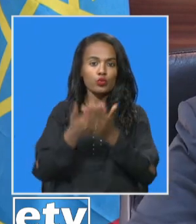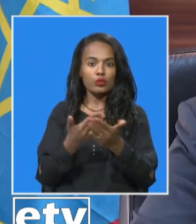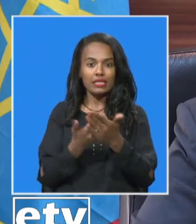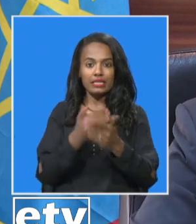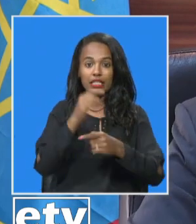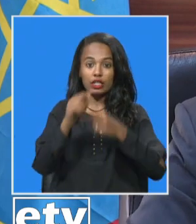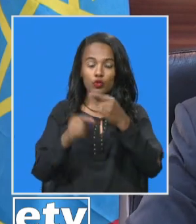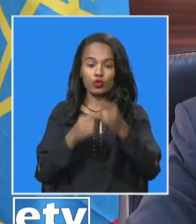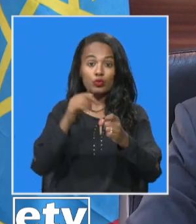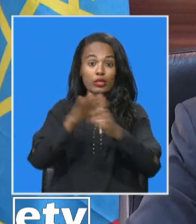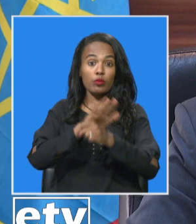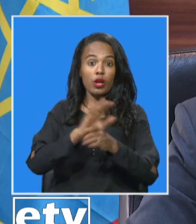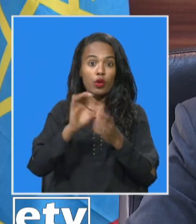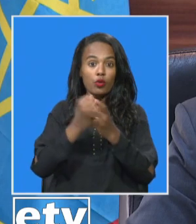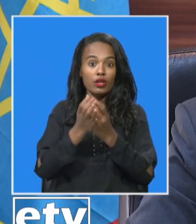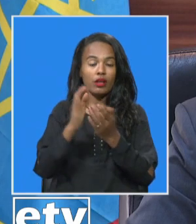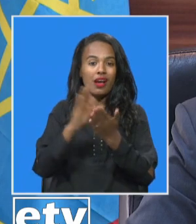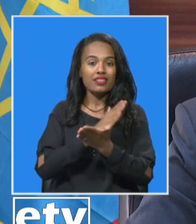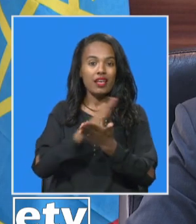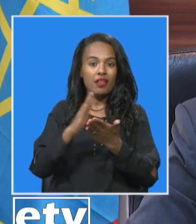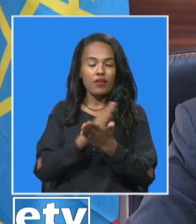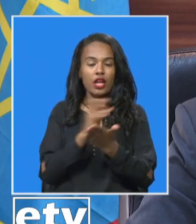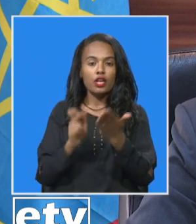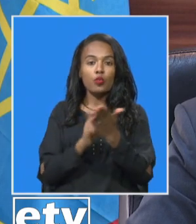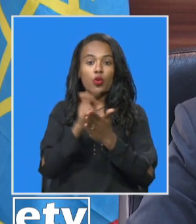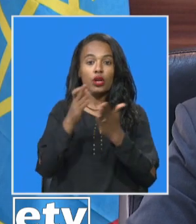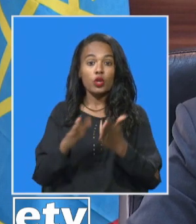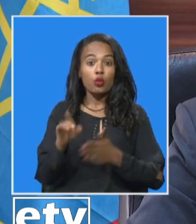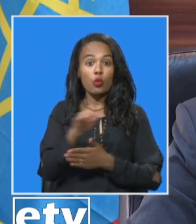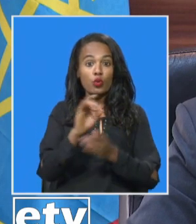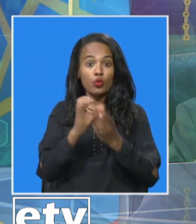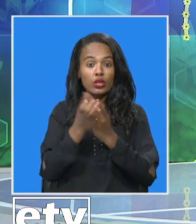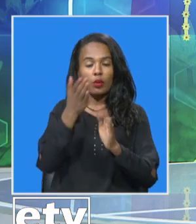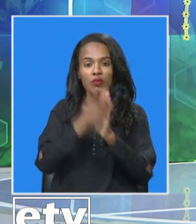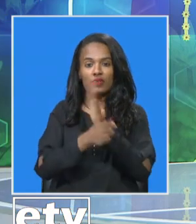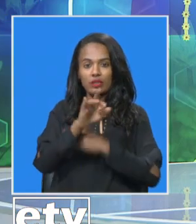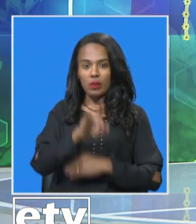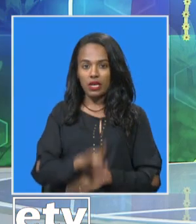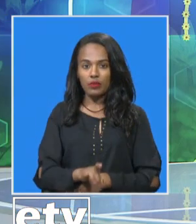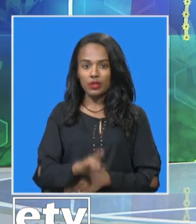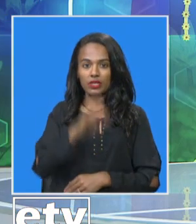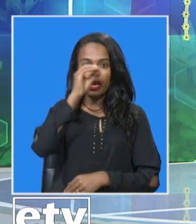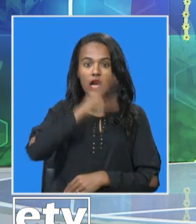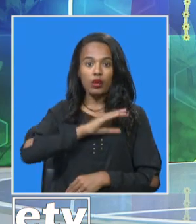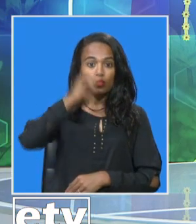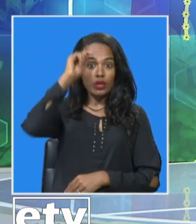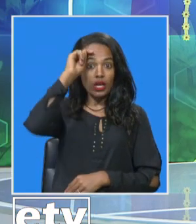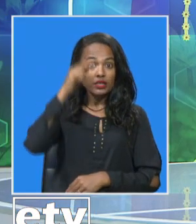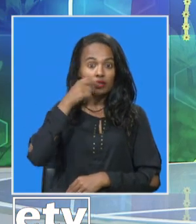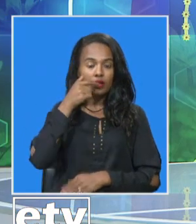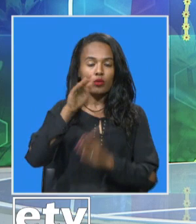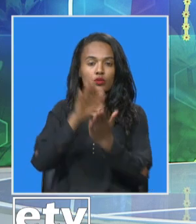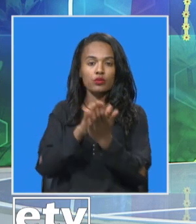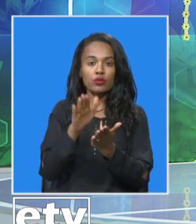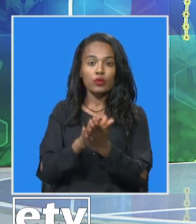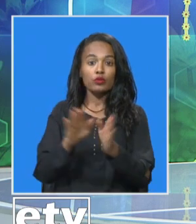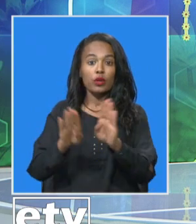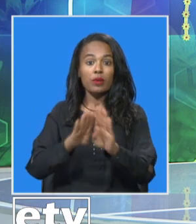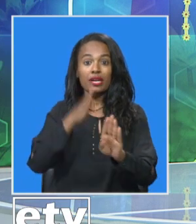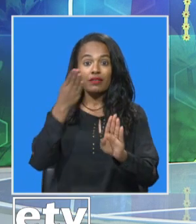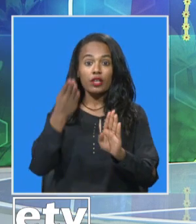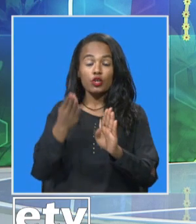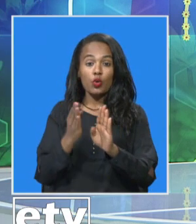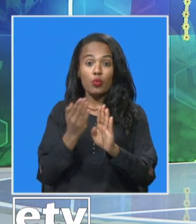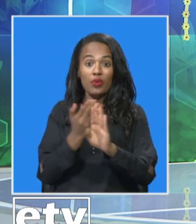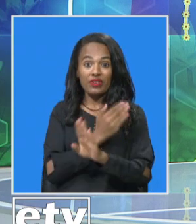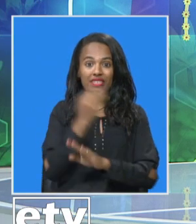ሂደቶች በተሟላ መልኩ አሳታፊና ዴሞክራሲያዊ በሆነ መልኩ መፈጸም አለበት። አቶ ታገሰ እንዳሉት ትምህርት ቤቶች ከመከፈታቸው